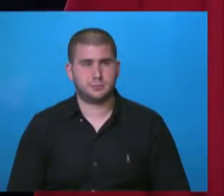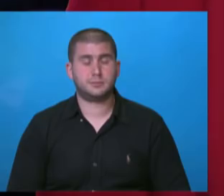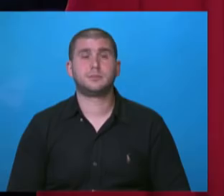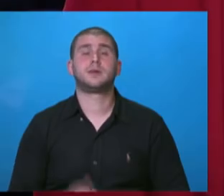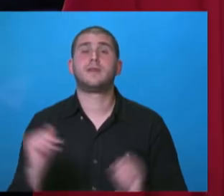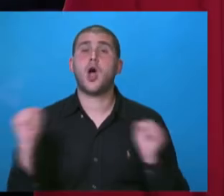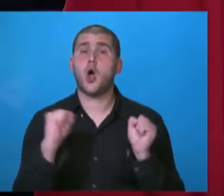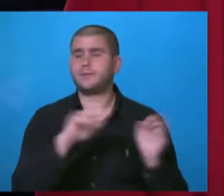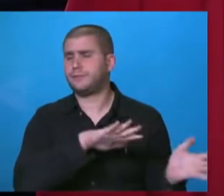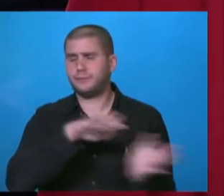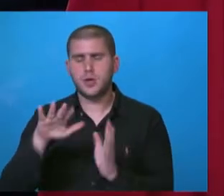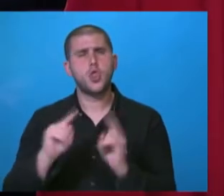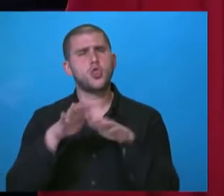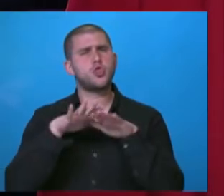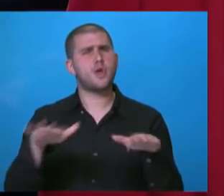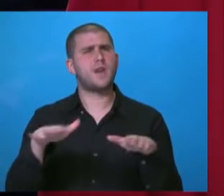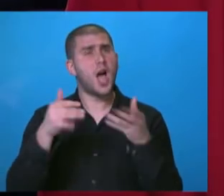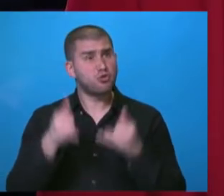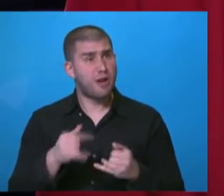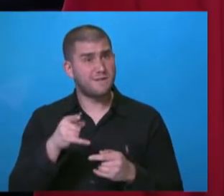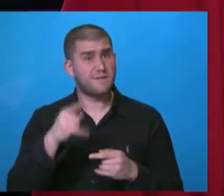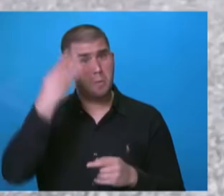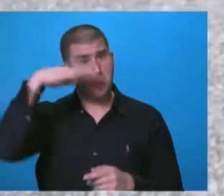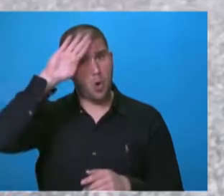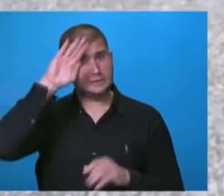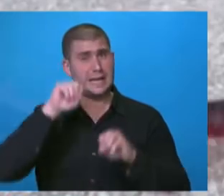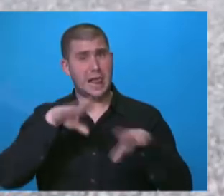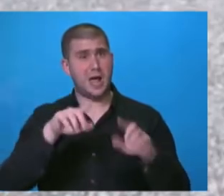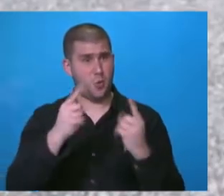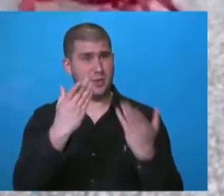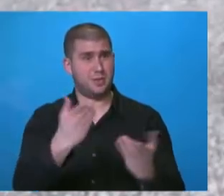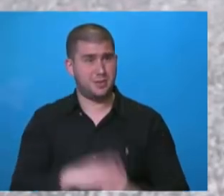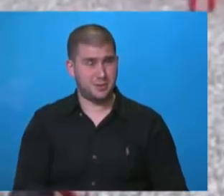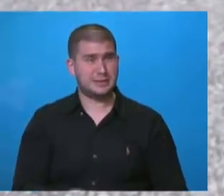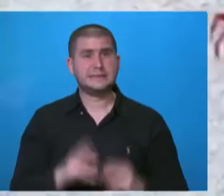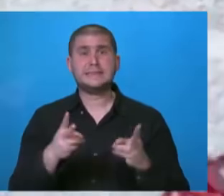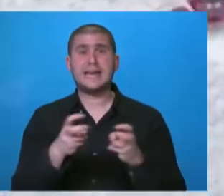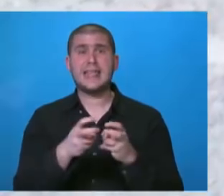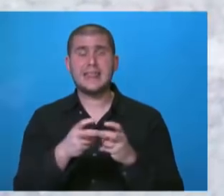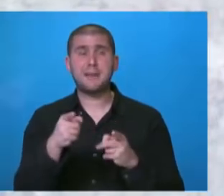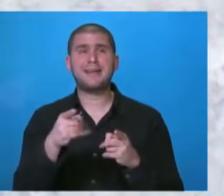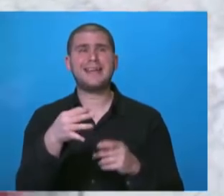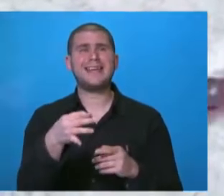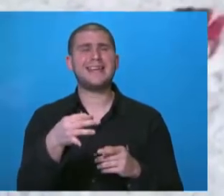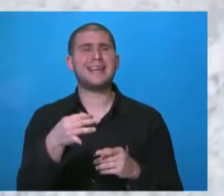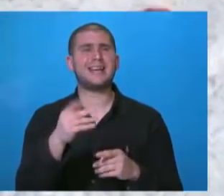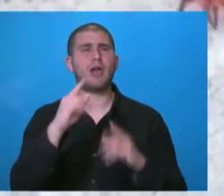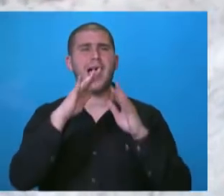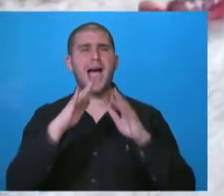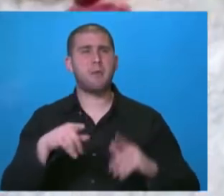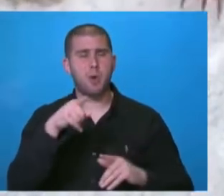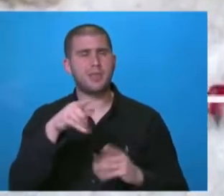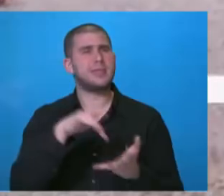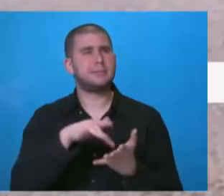הזה מעבר חד לתופעה שמתפשטת עכשיו באוסטרליה. אלה הסרטנים מאי חג המולד. אי בשליטת אוסטרליה, הוא שוכן